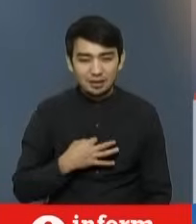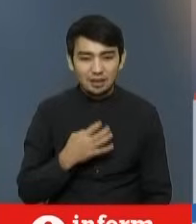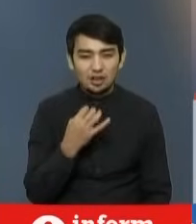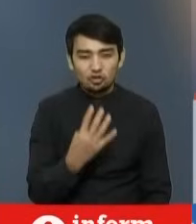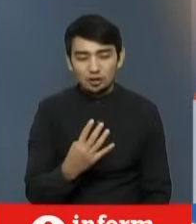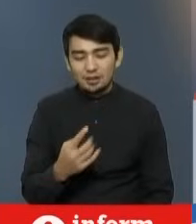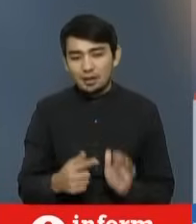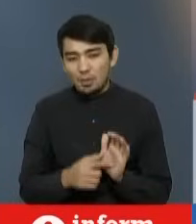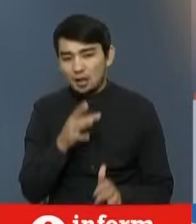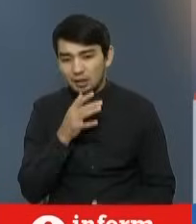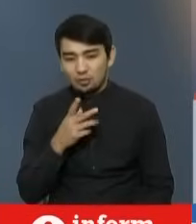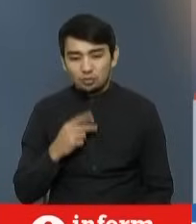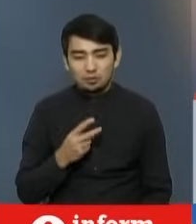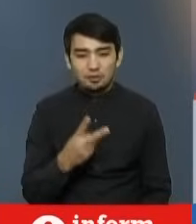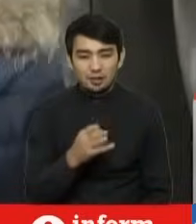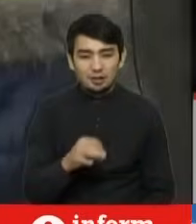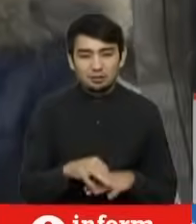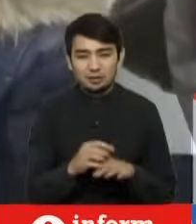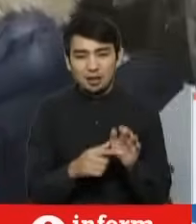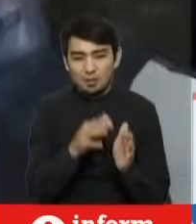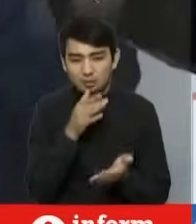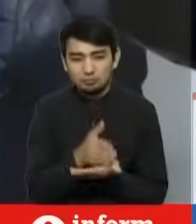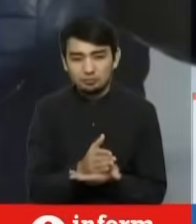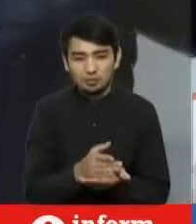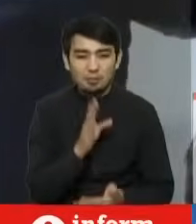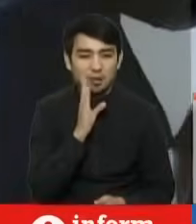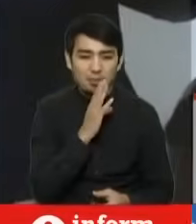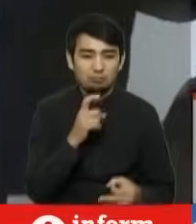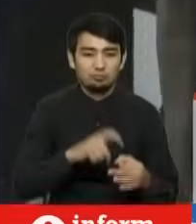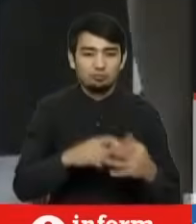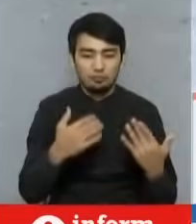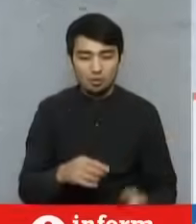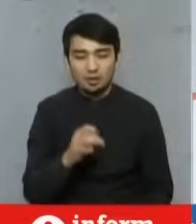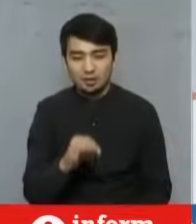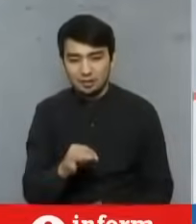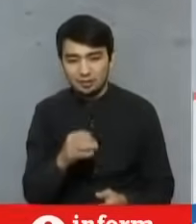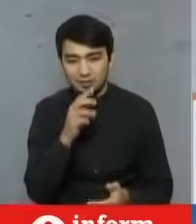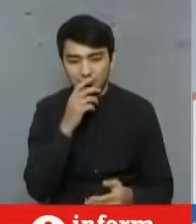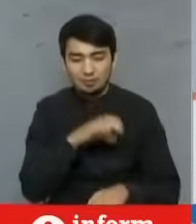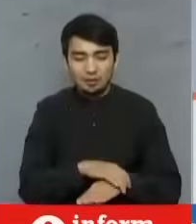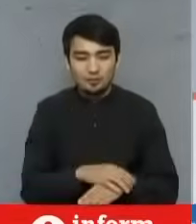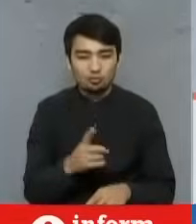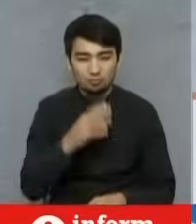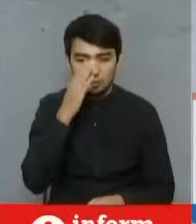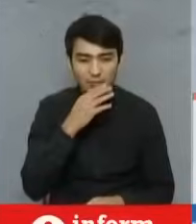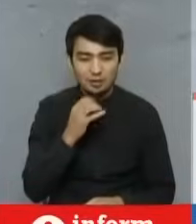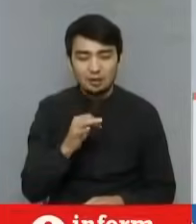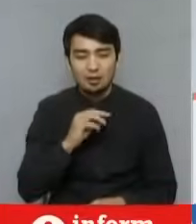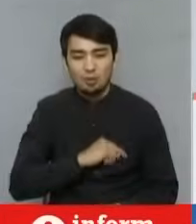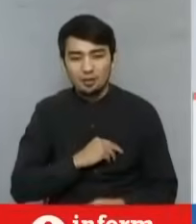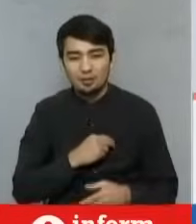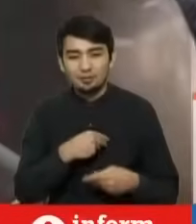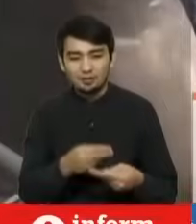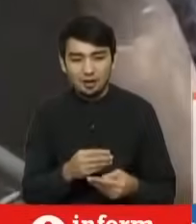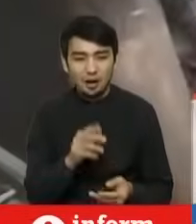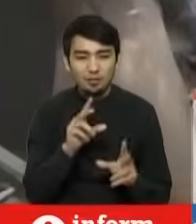лет. Но супруги 10 лет жили в гражданском браке, дети записаны на мать. Сейчас ей предстоит доказывать его отцовство. Работодатель пообещал помочь с